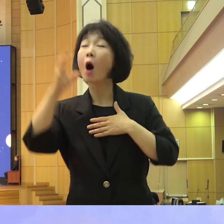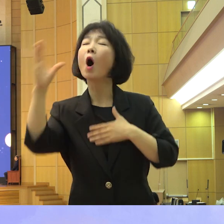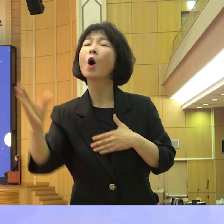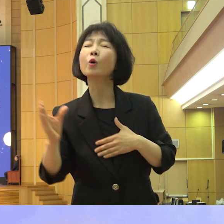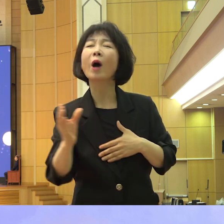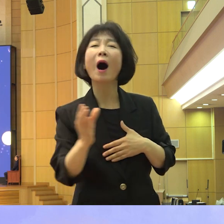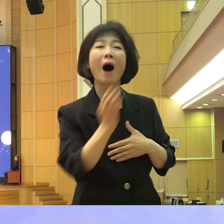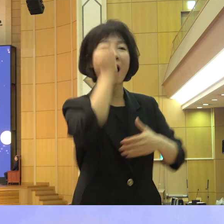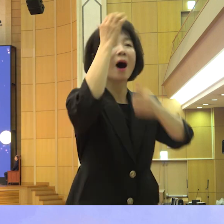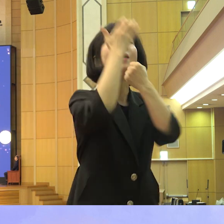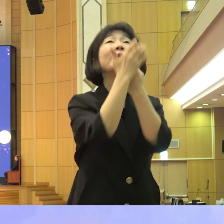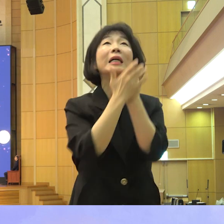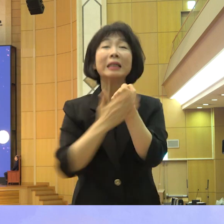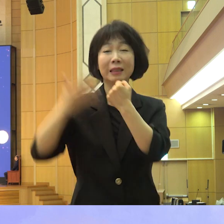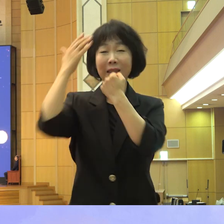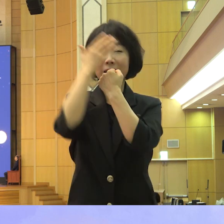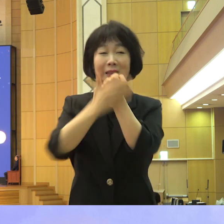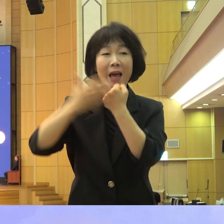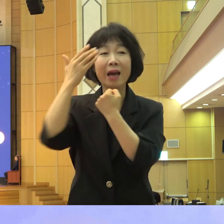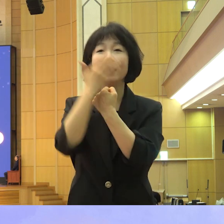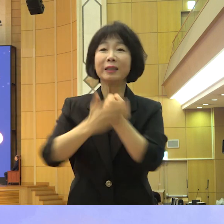영혼 거룩한